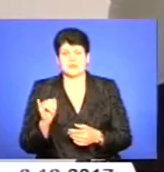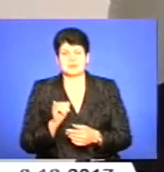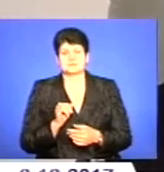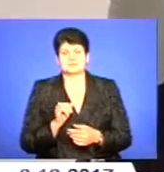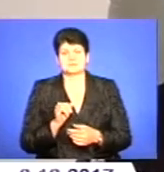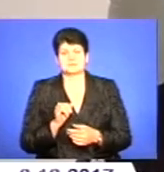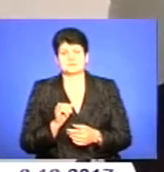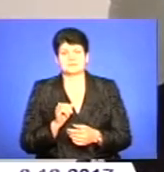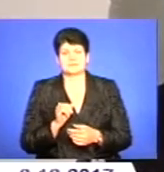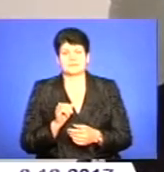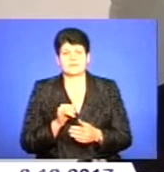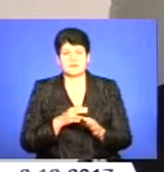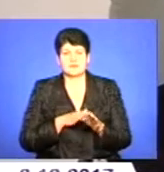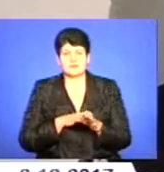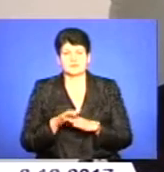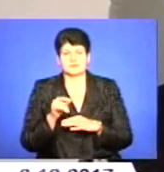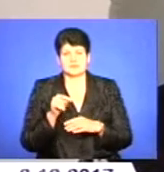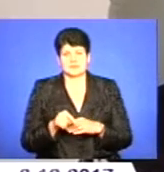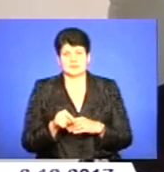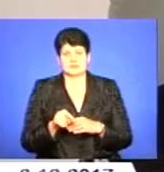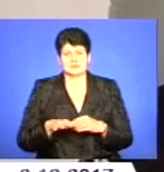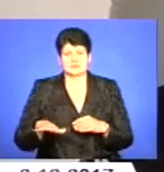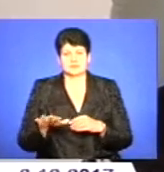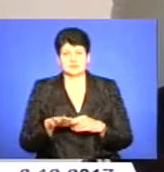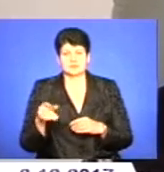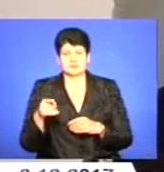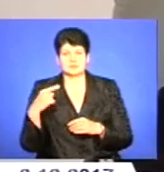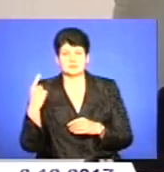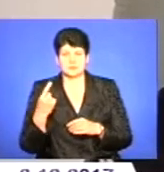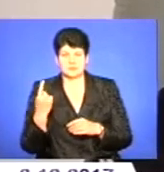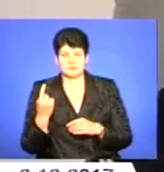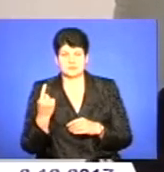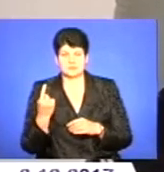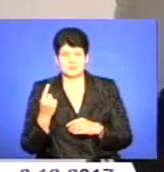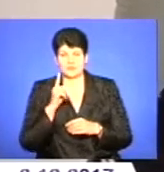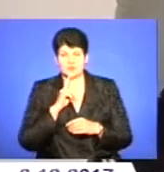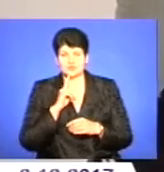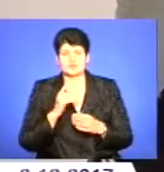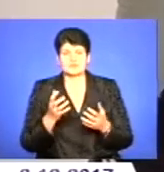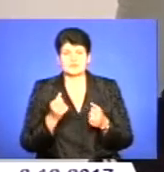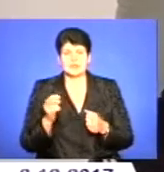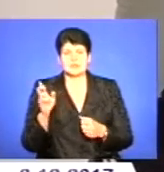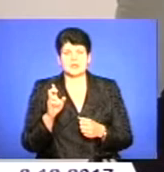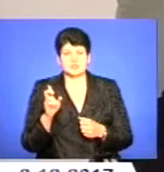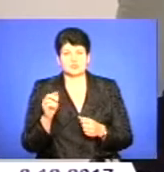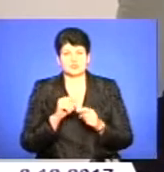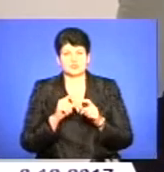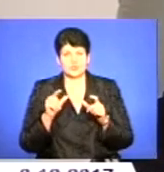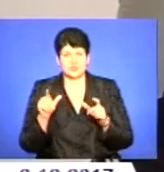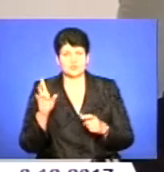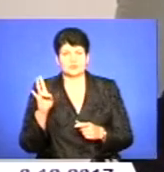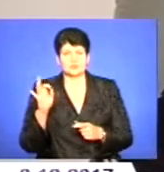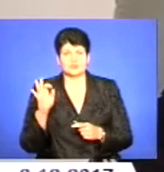і реалізувати її на теренах Тернопільської області. Поки що ми взяли Бережанську школу-інтернат,